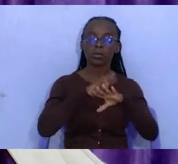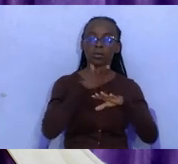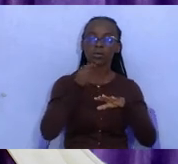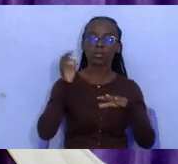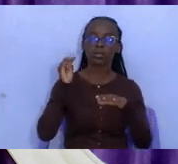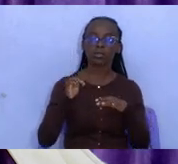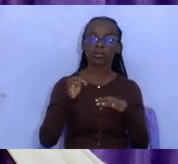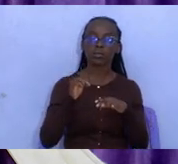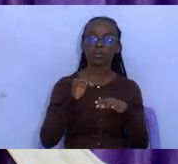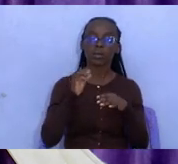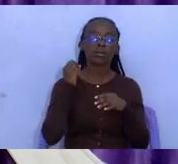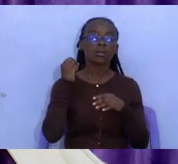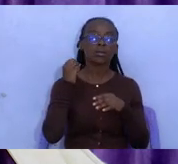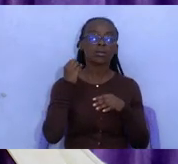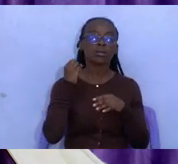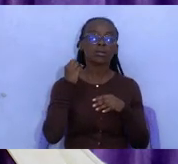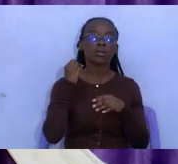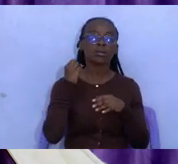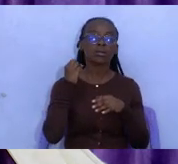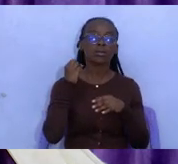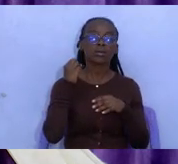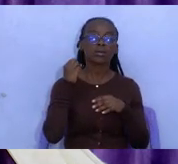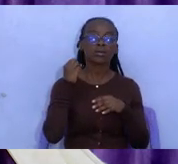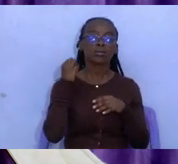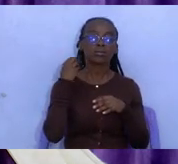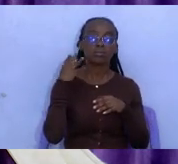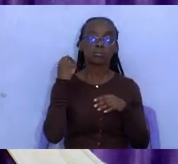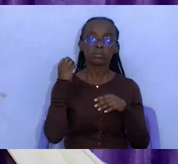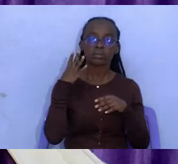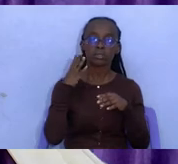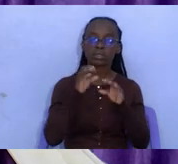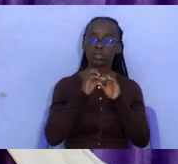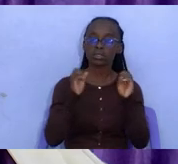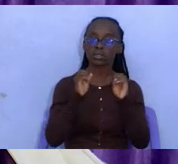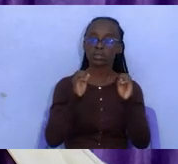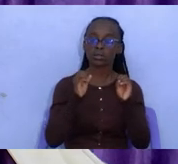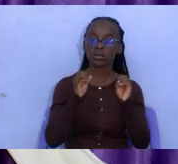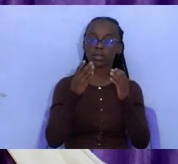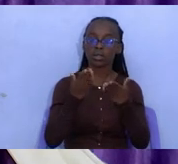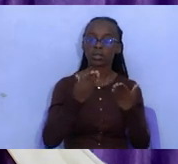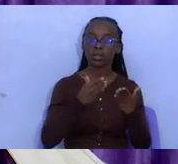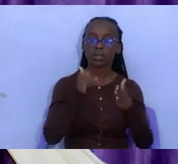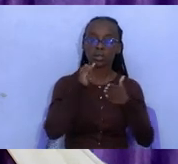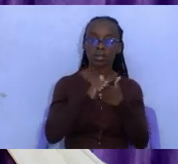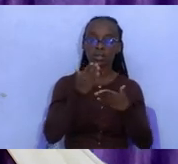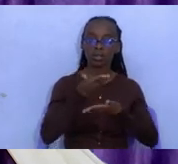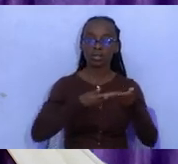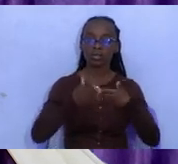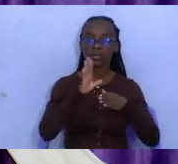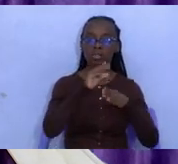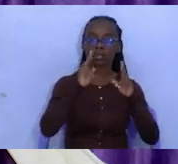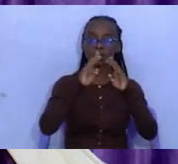mbishi, alimpokea yule mtumishi na akamtafuta Mungu kwa maagizo na